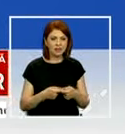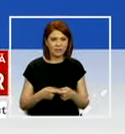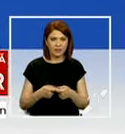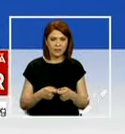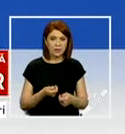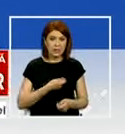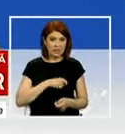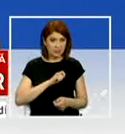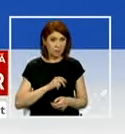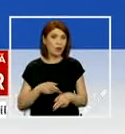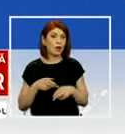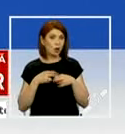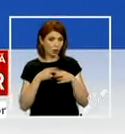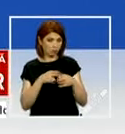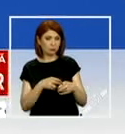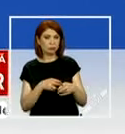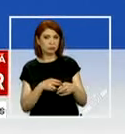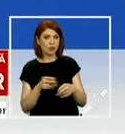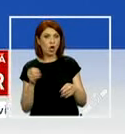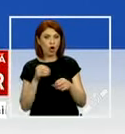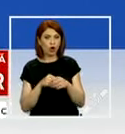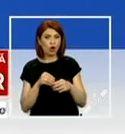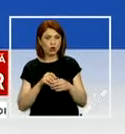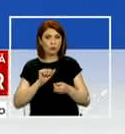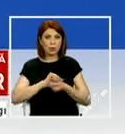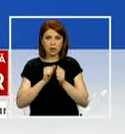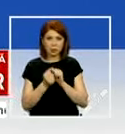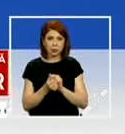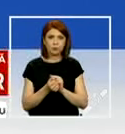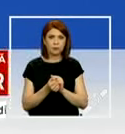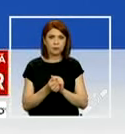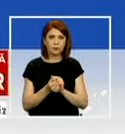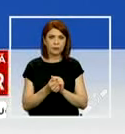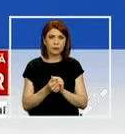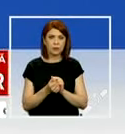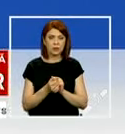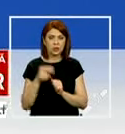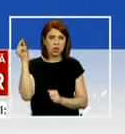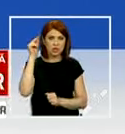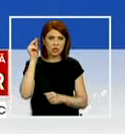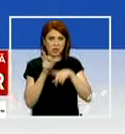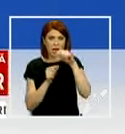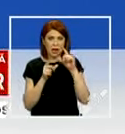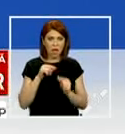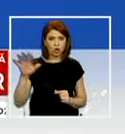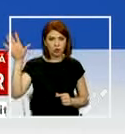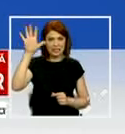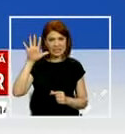Spania contribuie în misiunile NATO din străinătate.